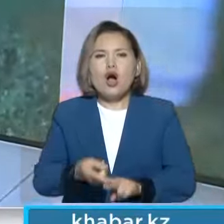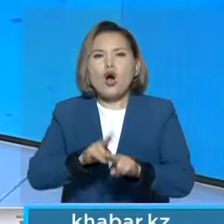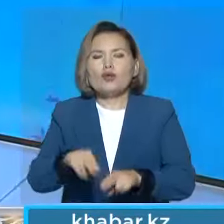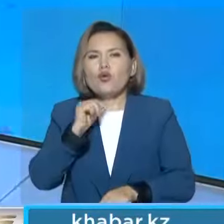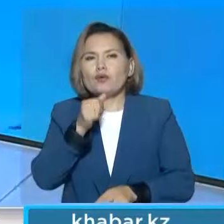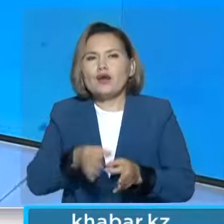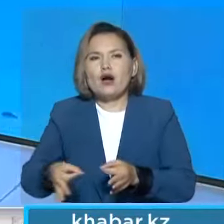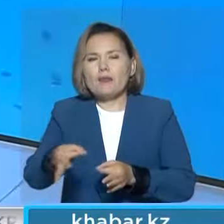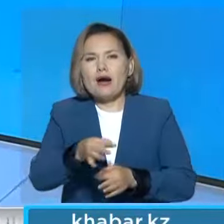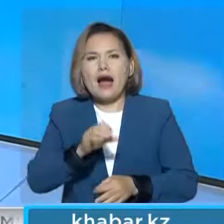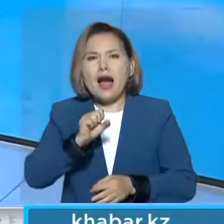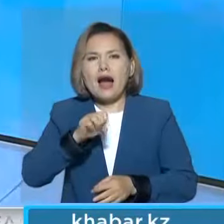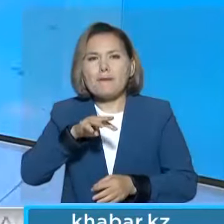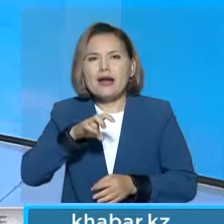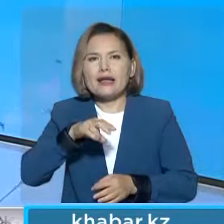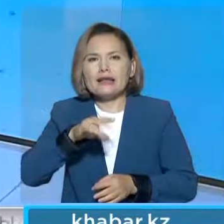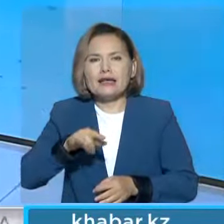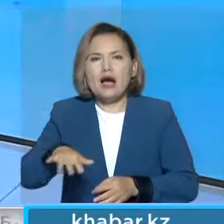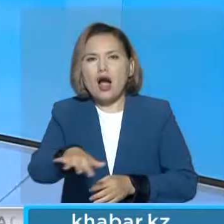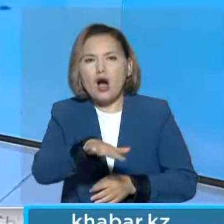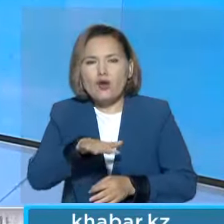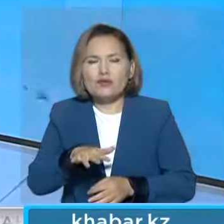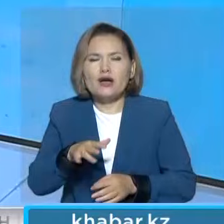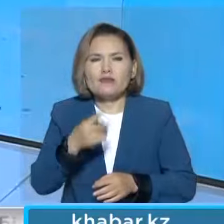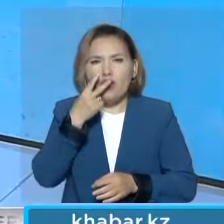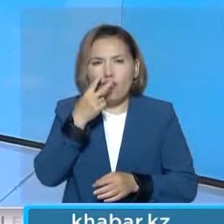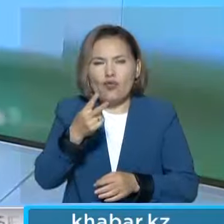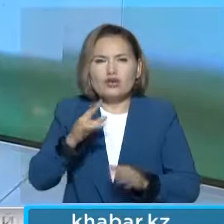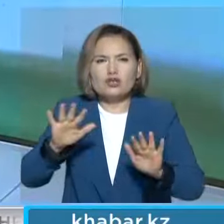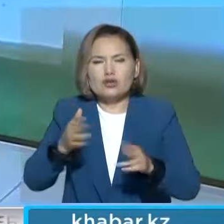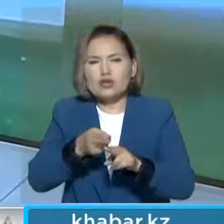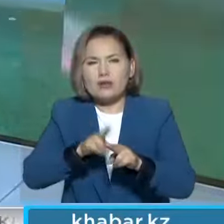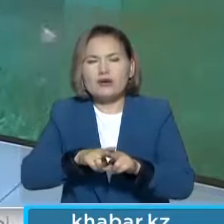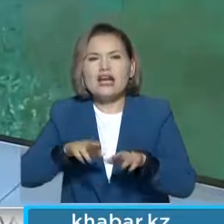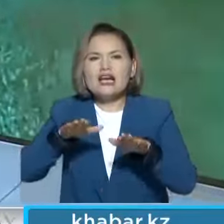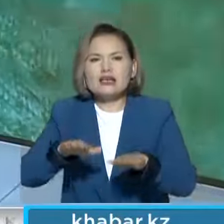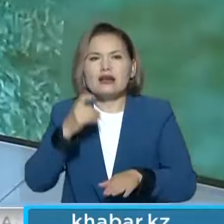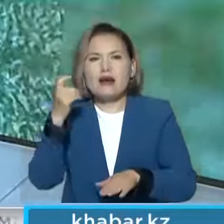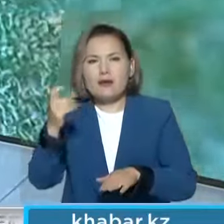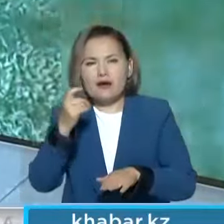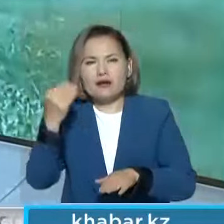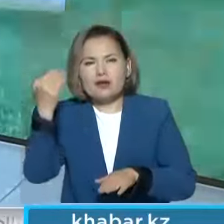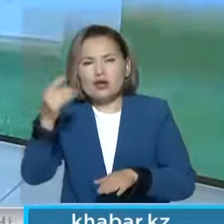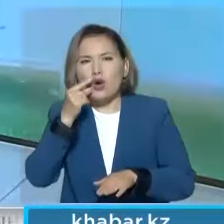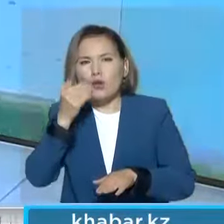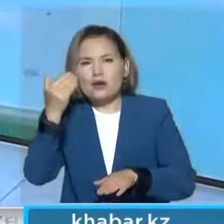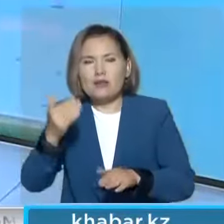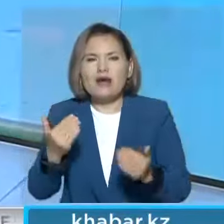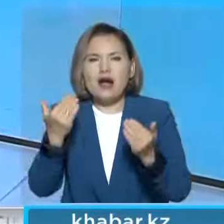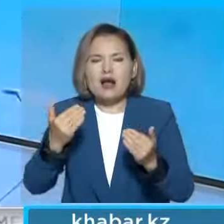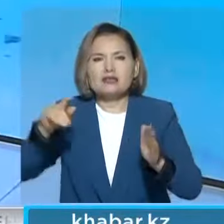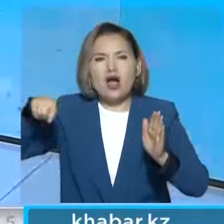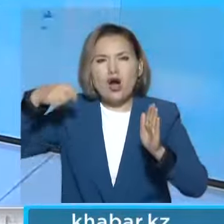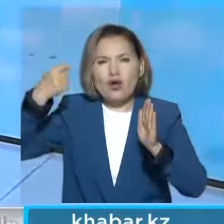Бұл Қостанай облысының Амангелді ауданындағы көрініс. Өңірдегі ахуалды көрсету үшін жергілікті фермер Бексұлтан Сәндібеков қазіргі